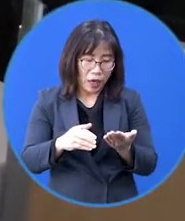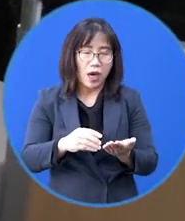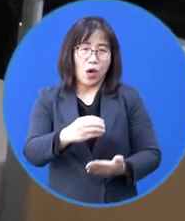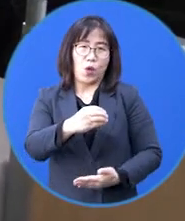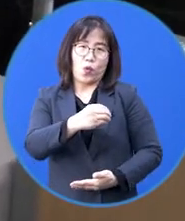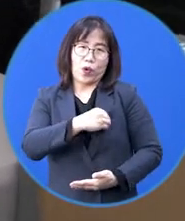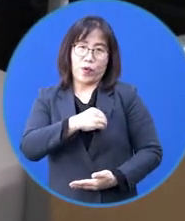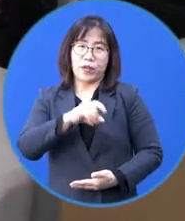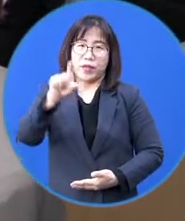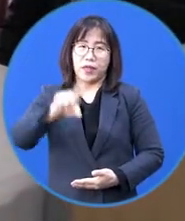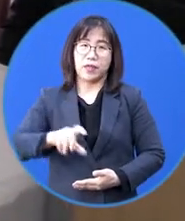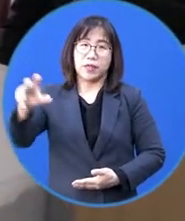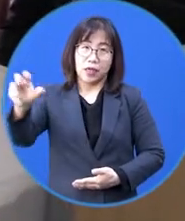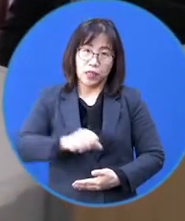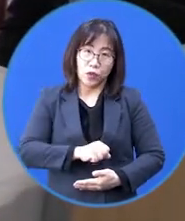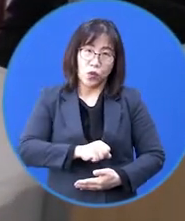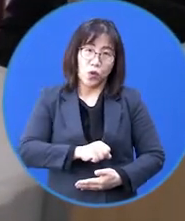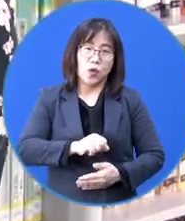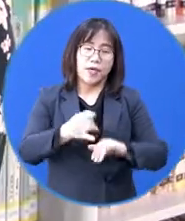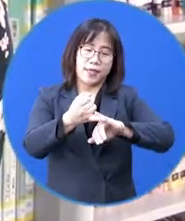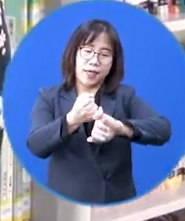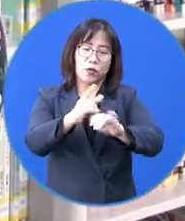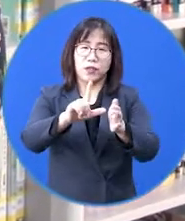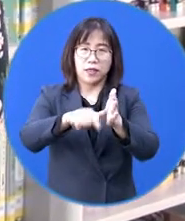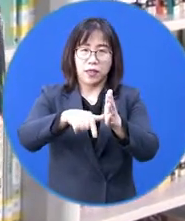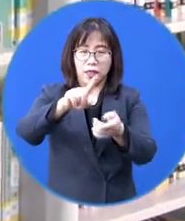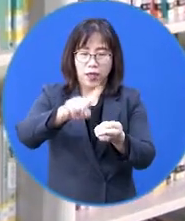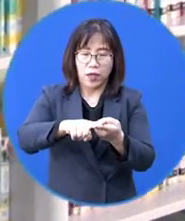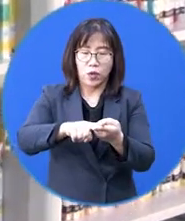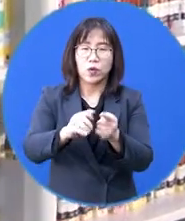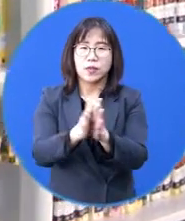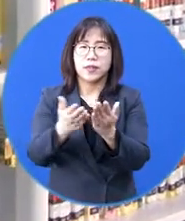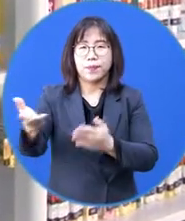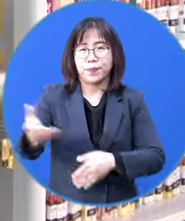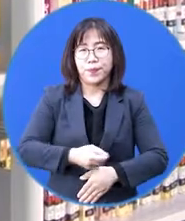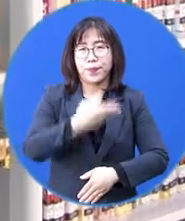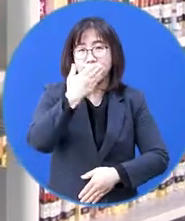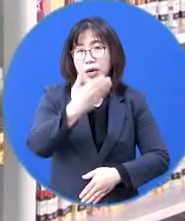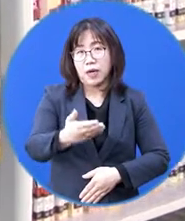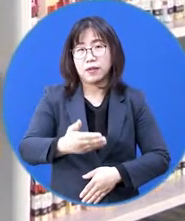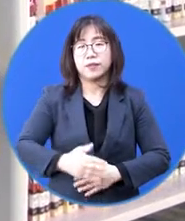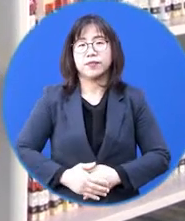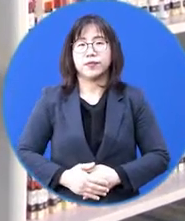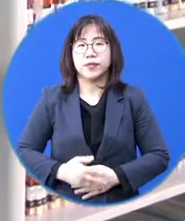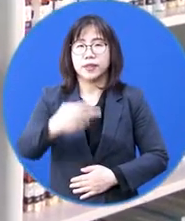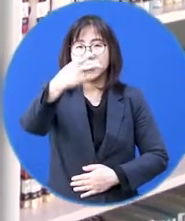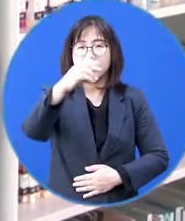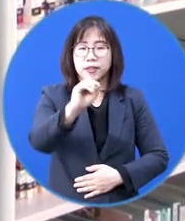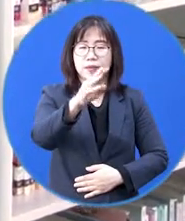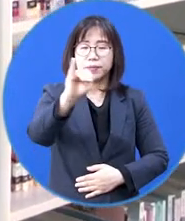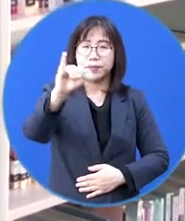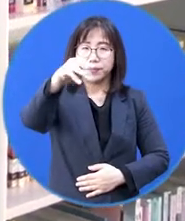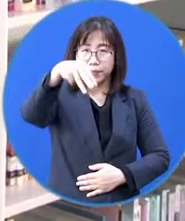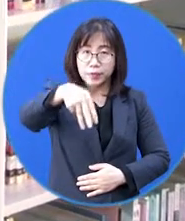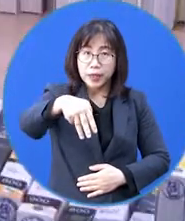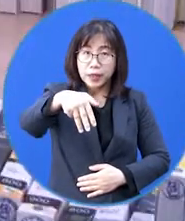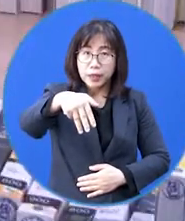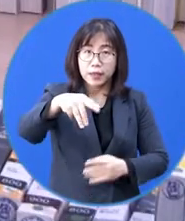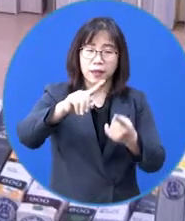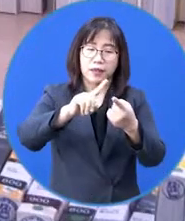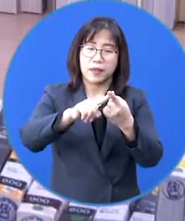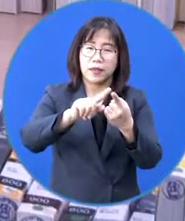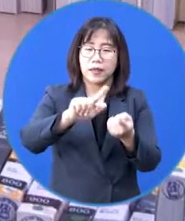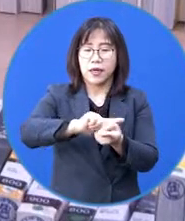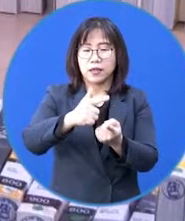문자를 받은 후 회원카드를 가지고 지정 시간에 맞춰 수령하면 됩니다. 클린도서 대출 서비스는